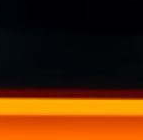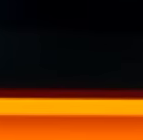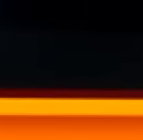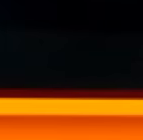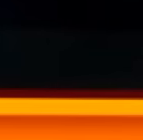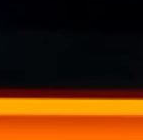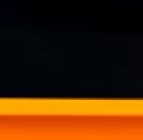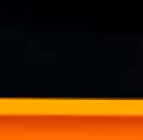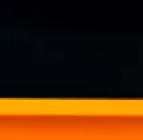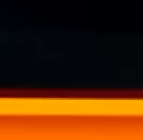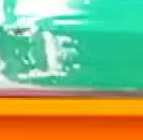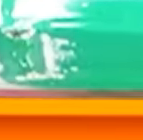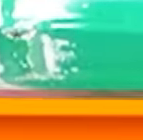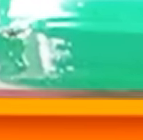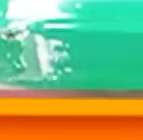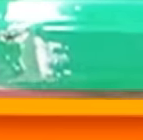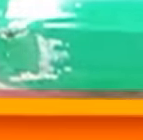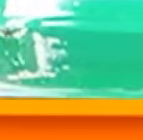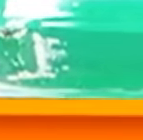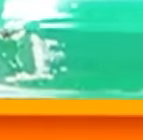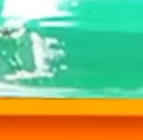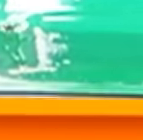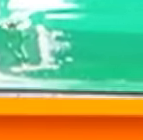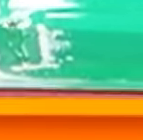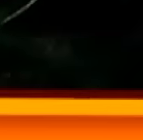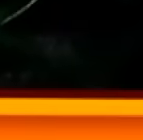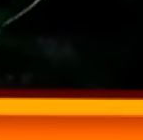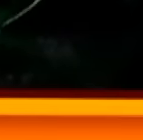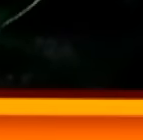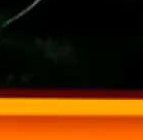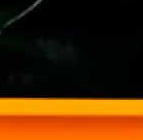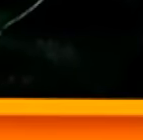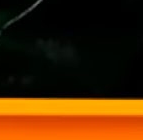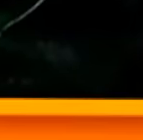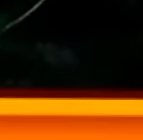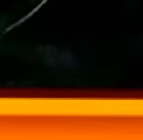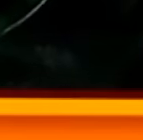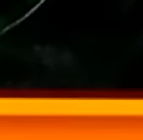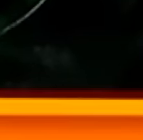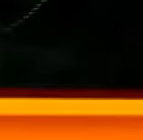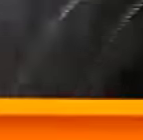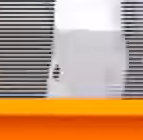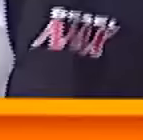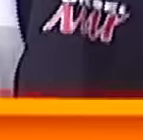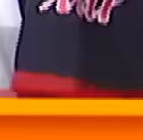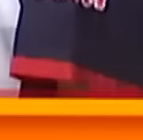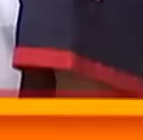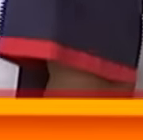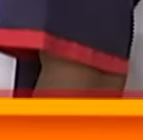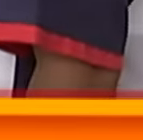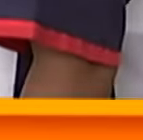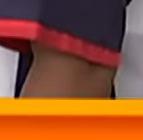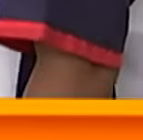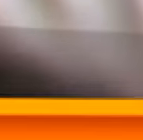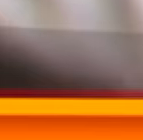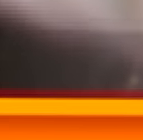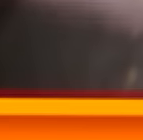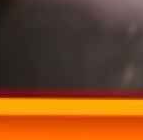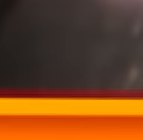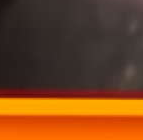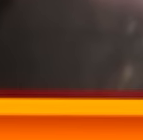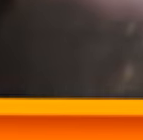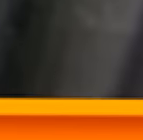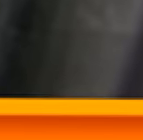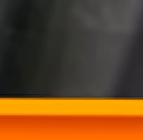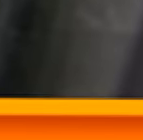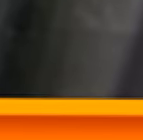Ngayong Kwaresma, presyo ng isda, 50 pesos ang ibinaba, pero mahal pa rin daw yan. Habang presyo ng petrolyo,